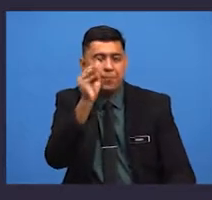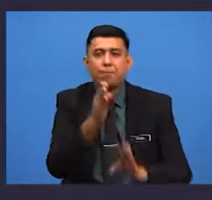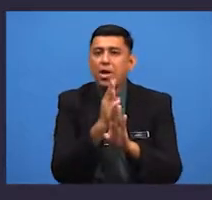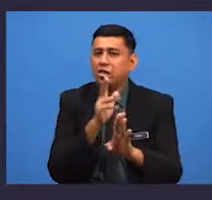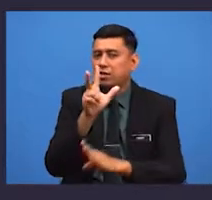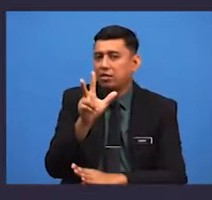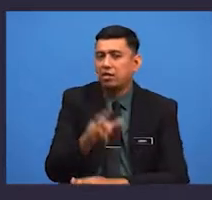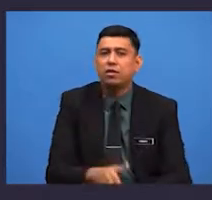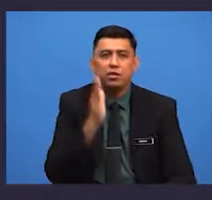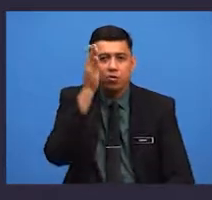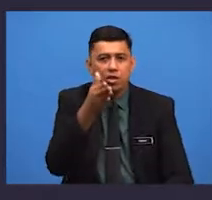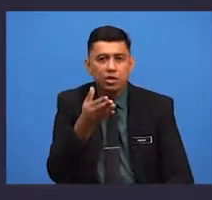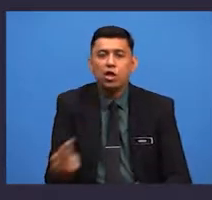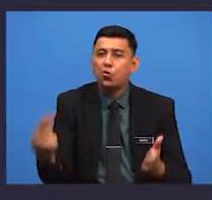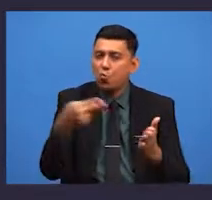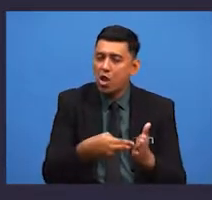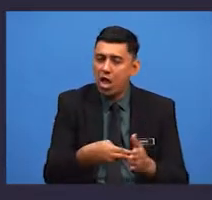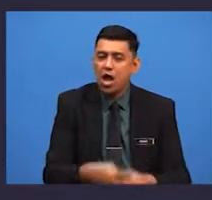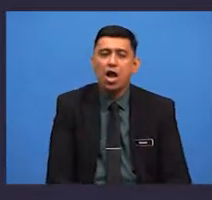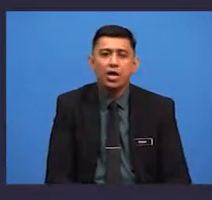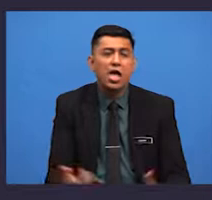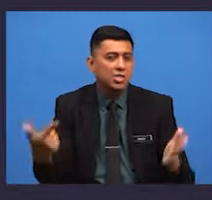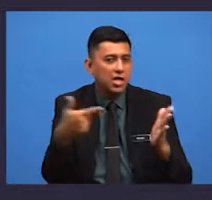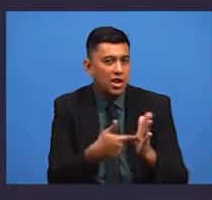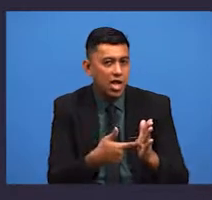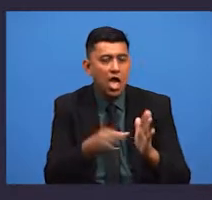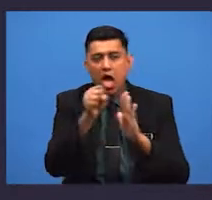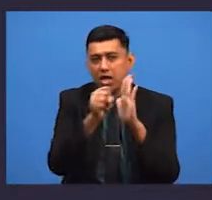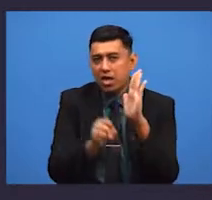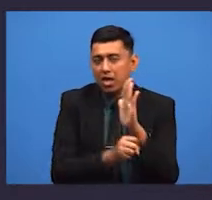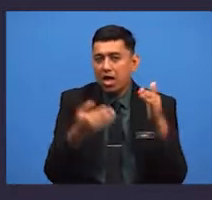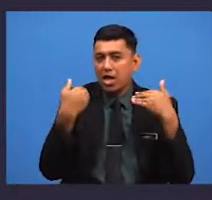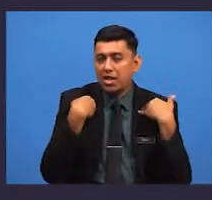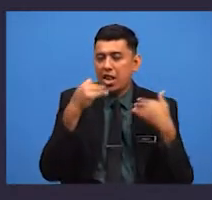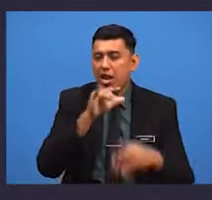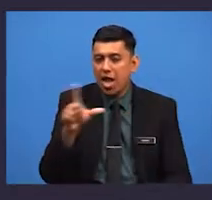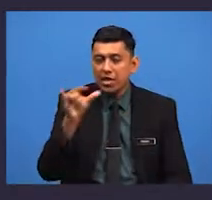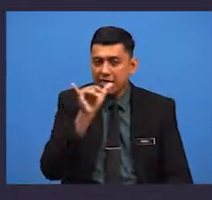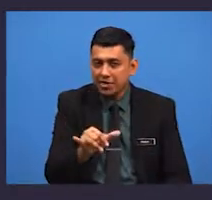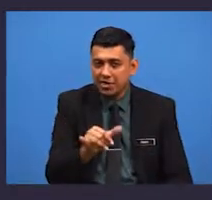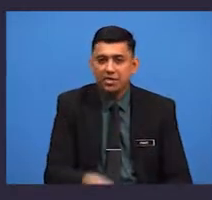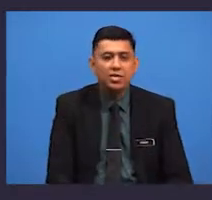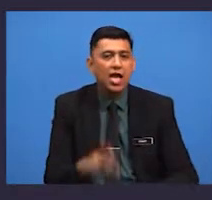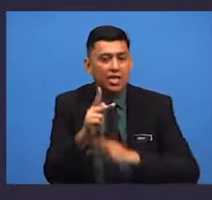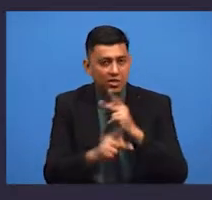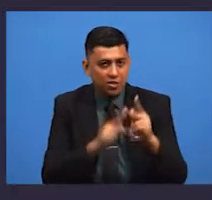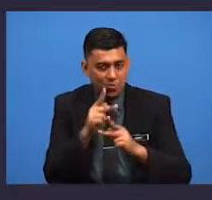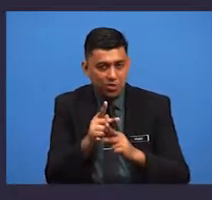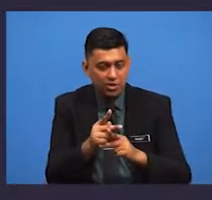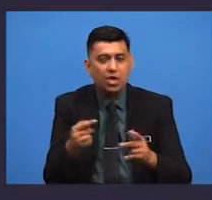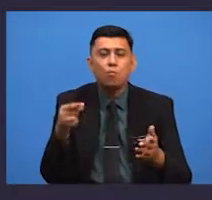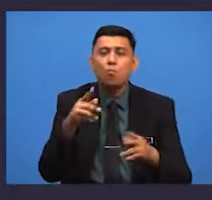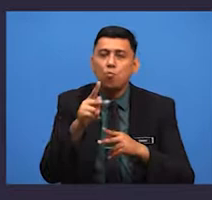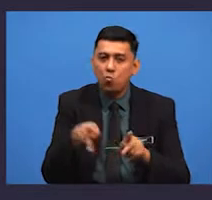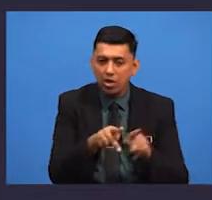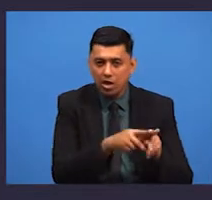Maka baris 3 akan diulangi selagi syarat adalah ya. Proses